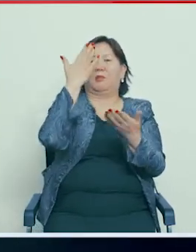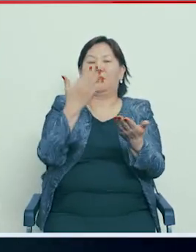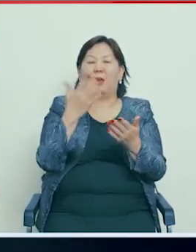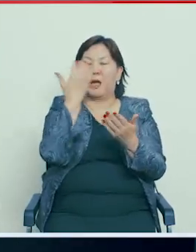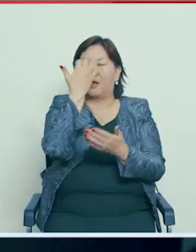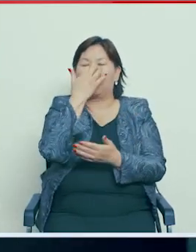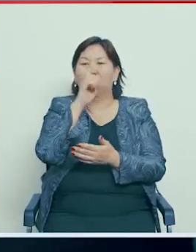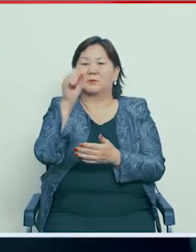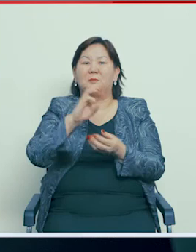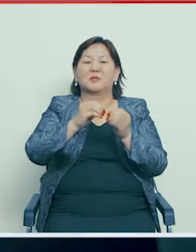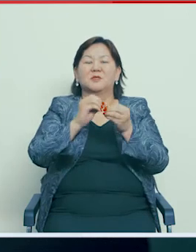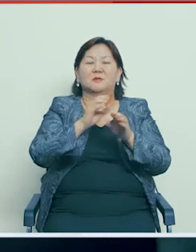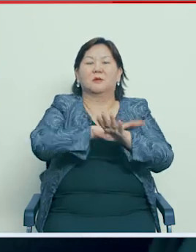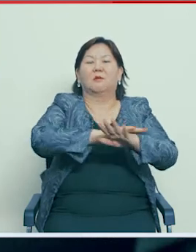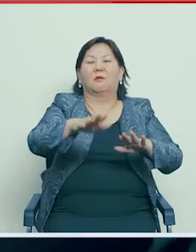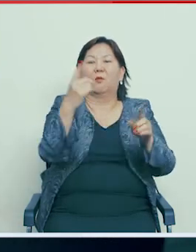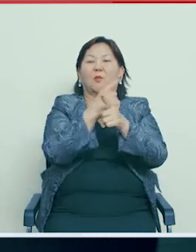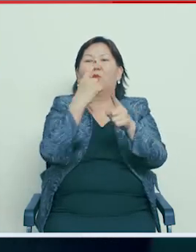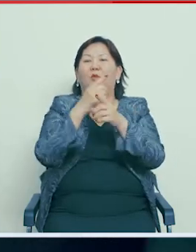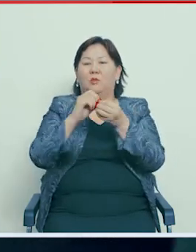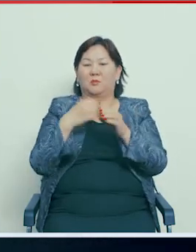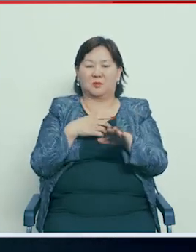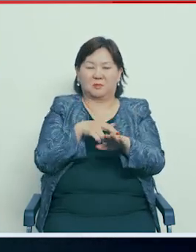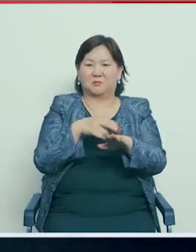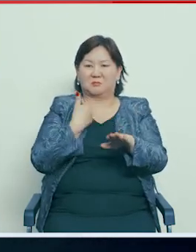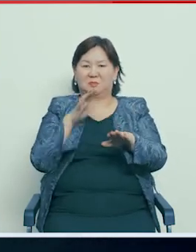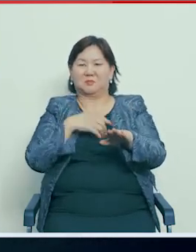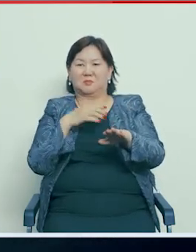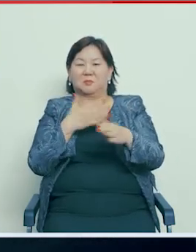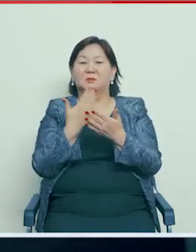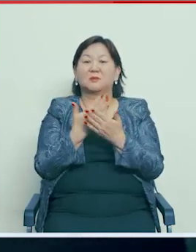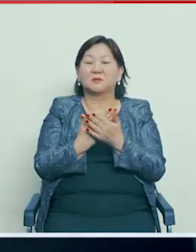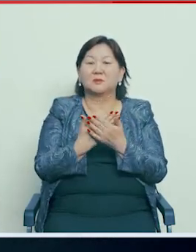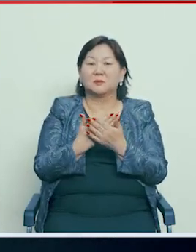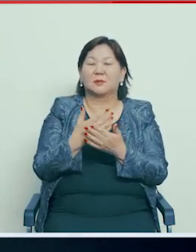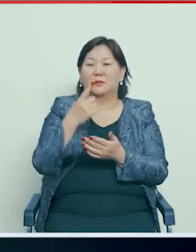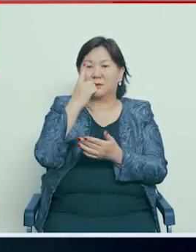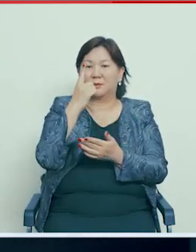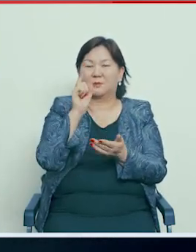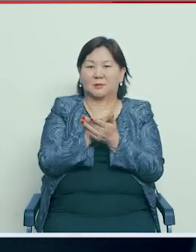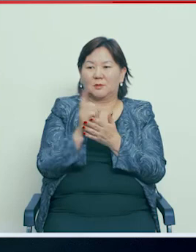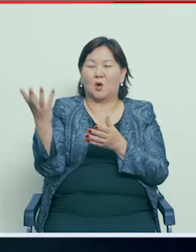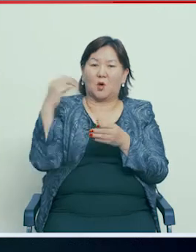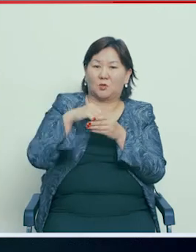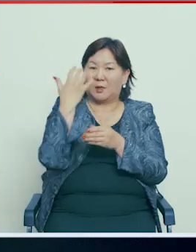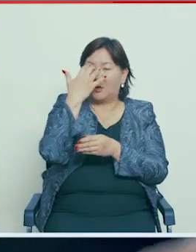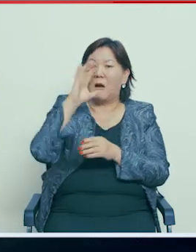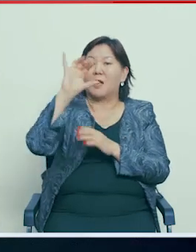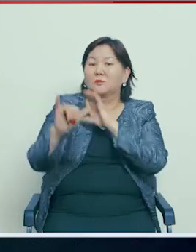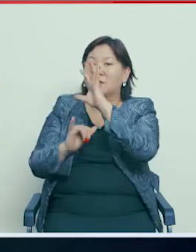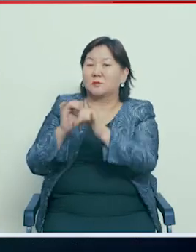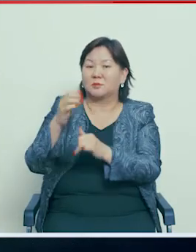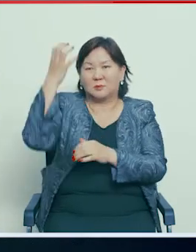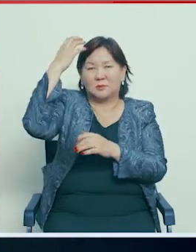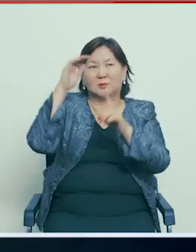ийн гэчээд буруу хийдэг. Тэгээ нөгөөх нь бид нэр хэрэгэлдэг байгаад хуулах хэцүү, хэцүү болчдөг. Тэгэхээр нэгдүгээр биднийг сайн оролцуулаач гэдгийг бид нэр төр